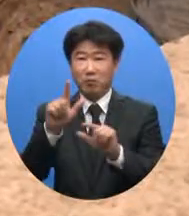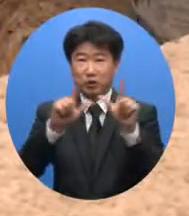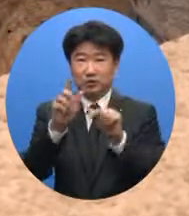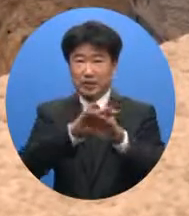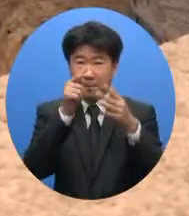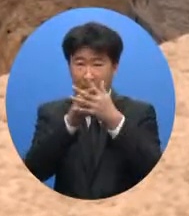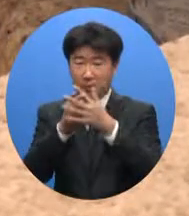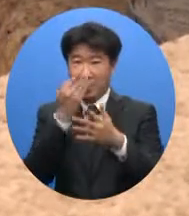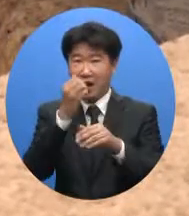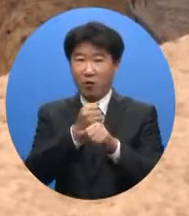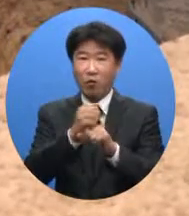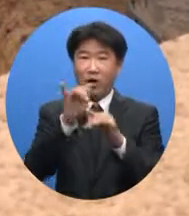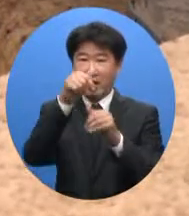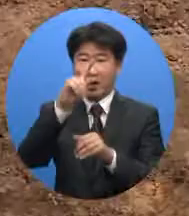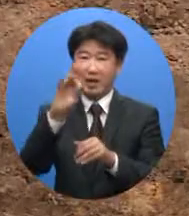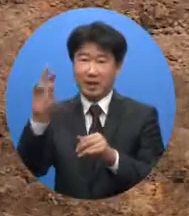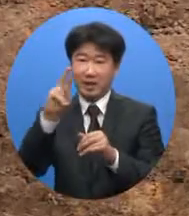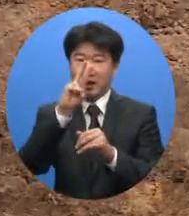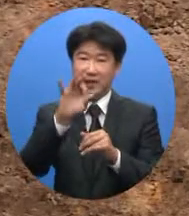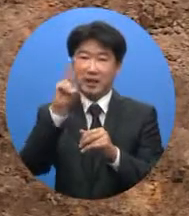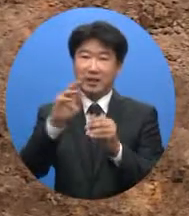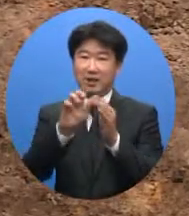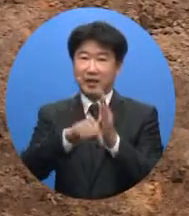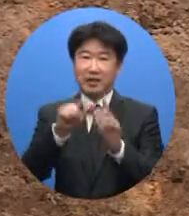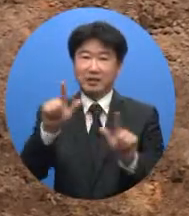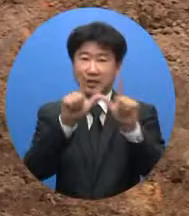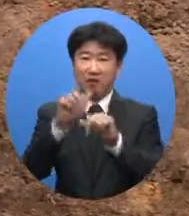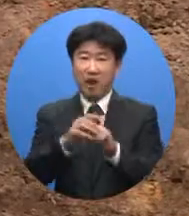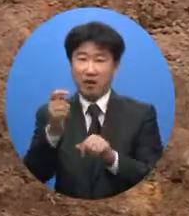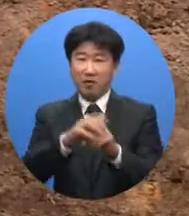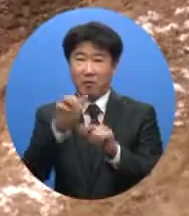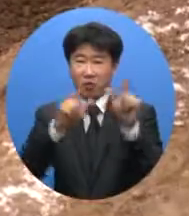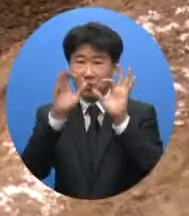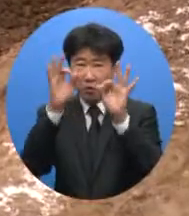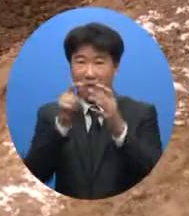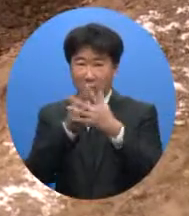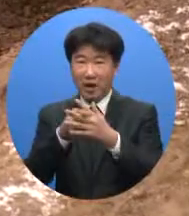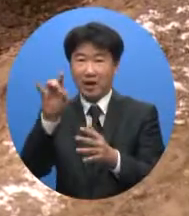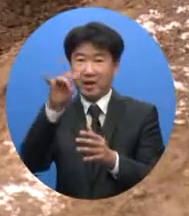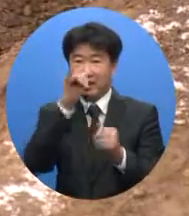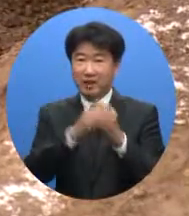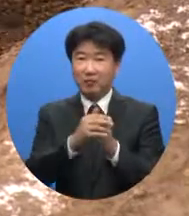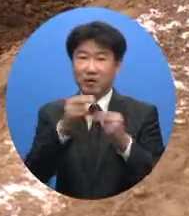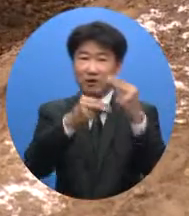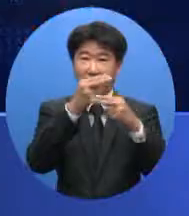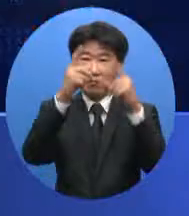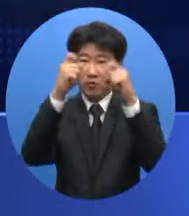유일한 가야시대 도성유적으로서 고고학적 가치가 커 성곽과 도성 복원을 함께 계획하고 있습니다.